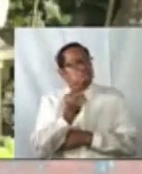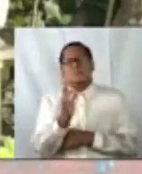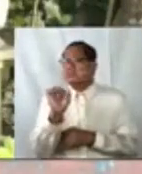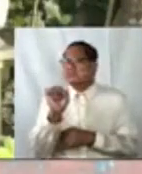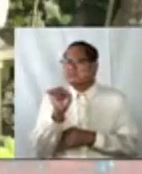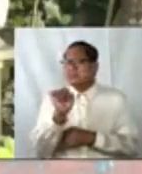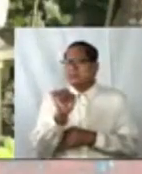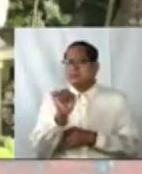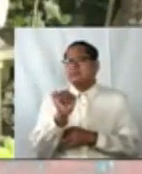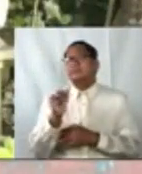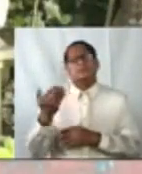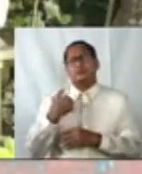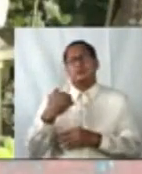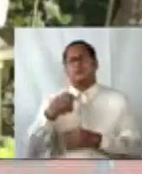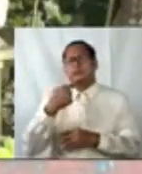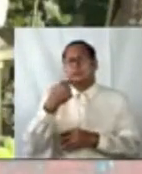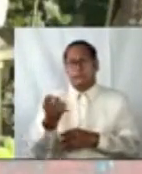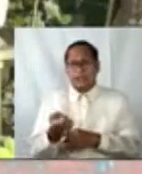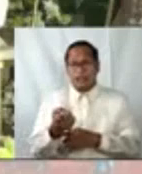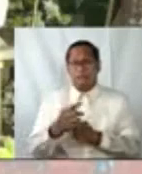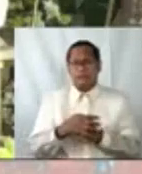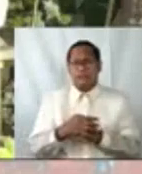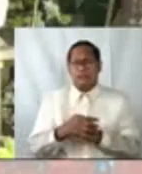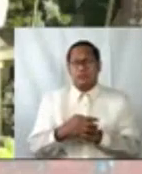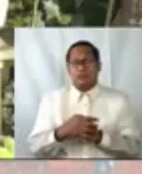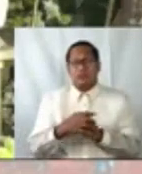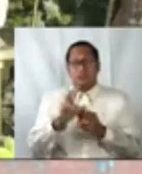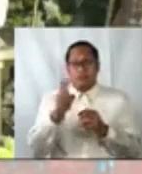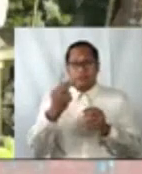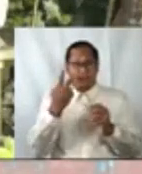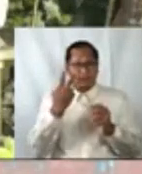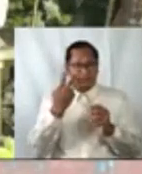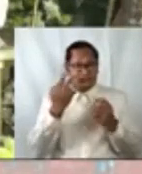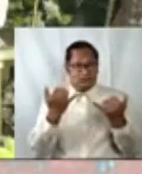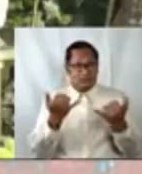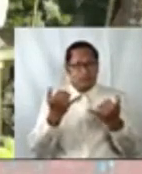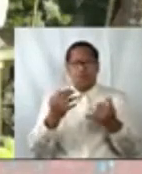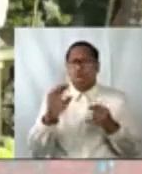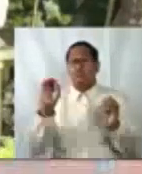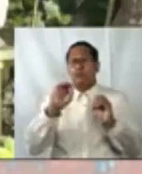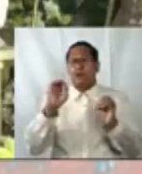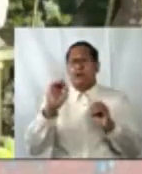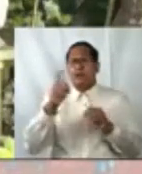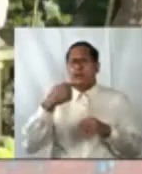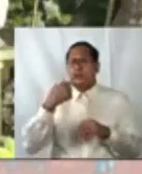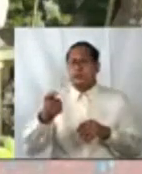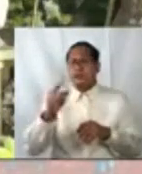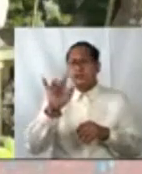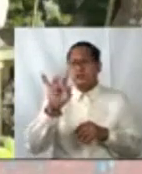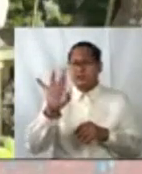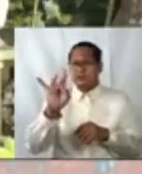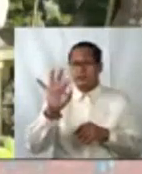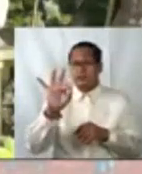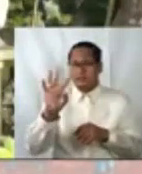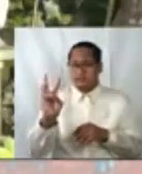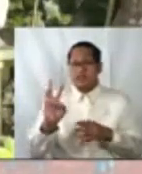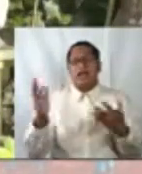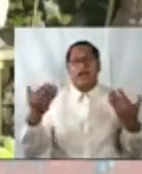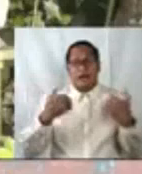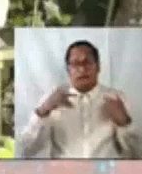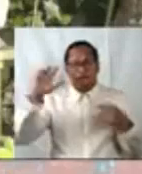niya binanggit, tinitignan ko ngayon eh, parang hindi niya binanggit at 1896 ito, na mayroong pamahalaan